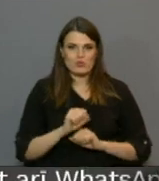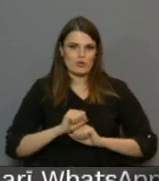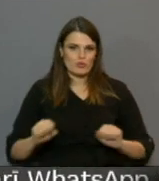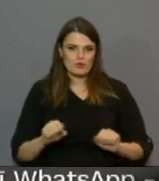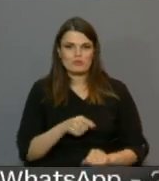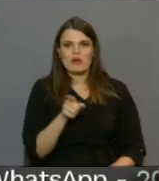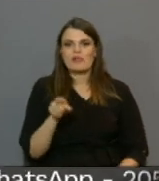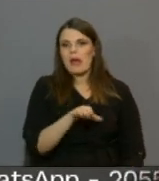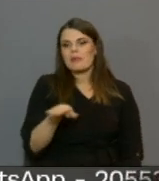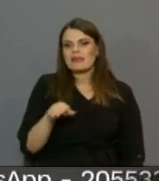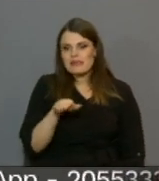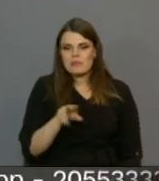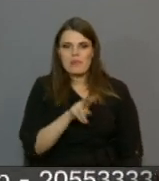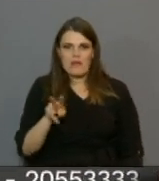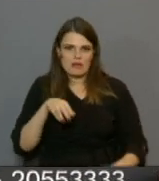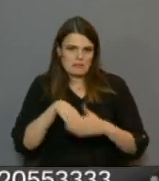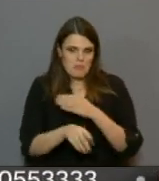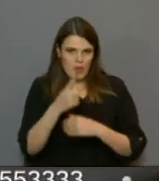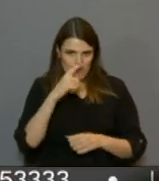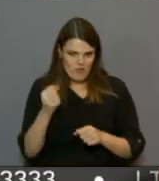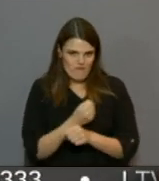no vardarbības. Turpina Aija Kince.